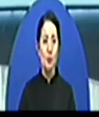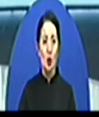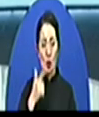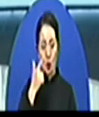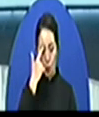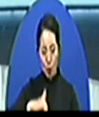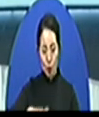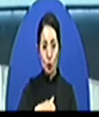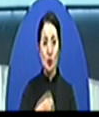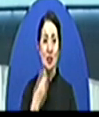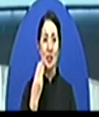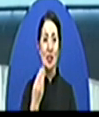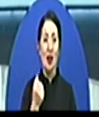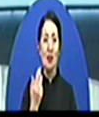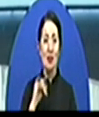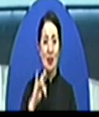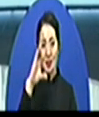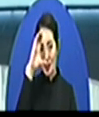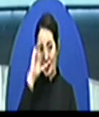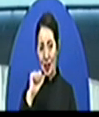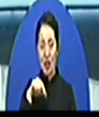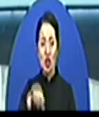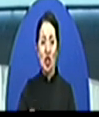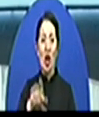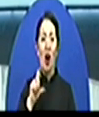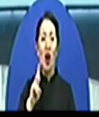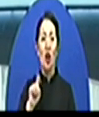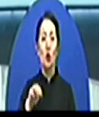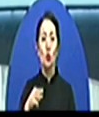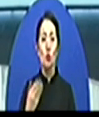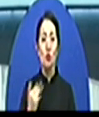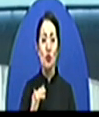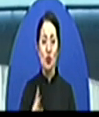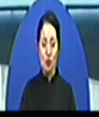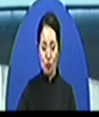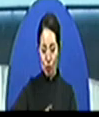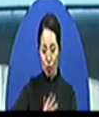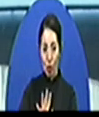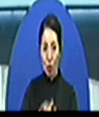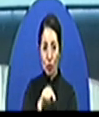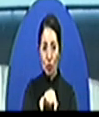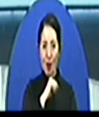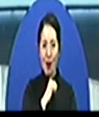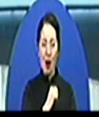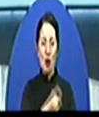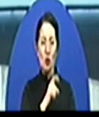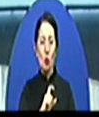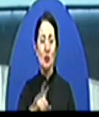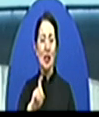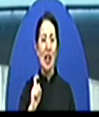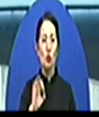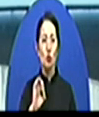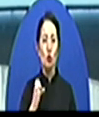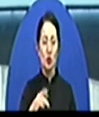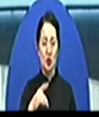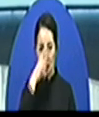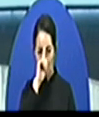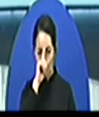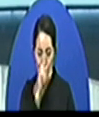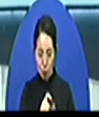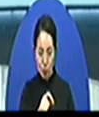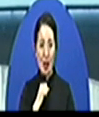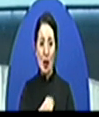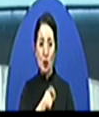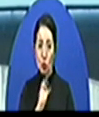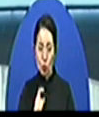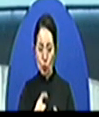Монгол улсын шатар сайд улсын онцгой комиссийн дарга инх төвш өнөөдөр коронавирус цар тахлын голомтод ажиллаж байгаа. Халдвар төвчин судлын үндэсний төвийн эмч ажилтнуудад